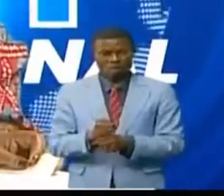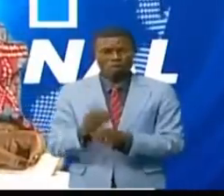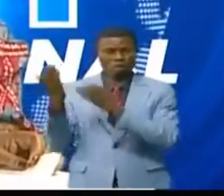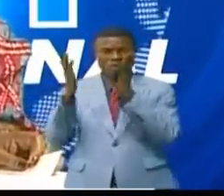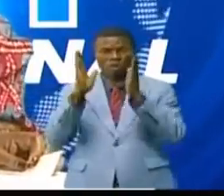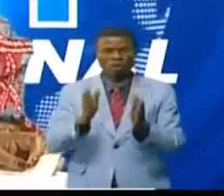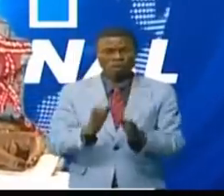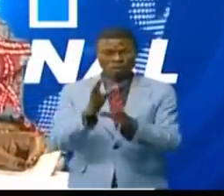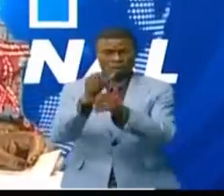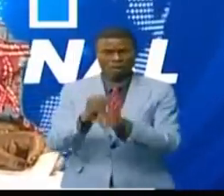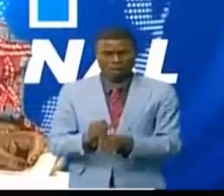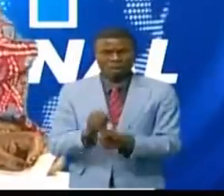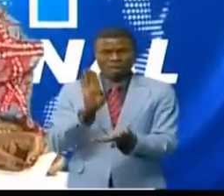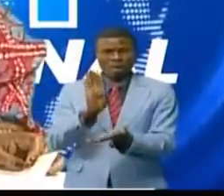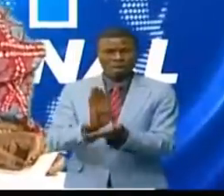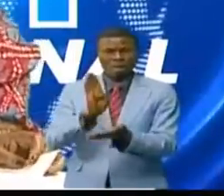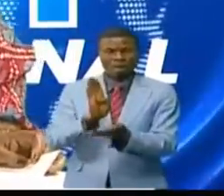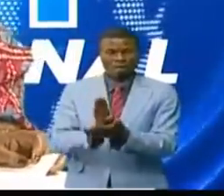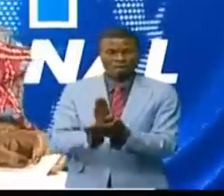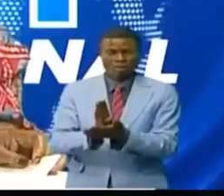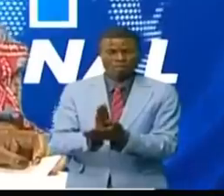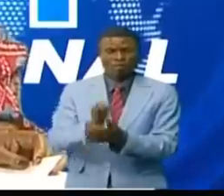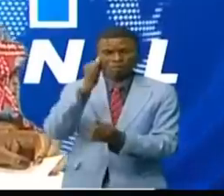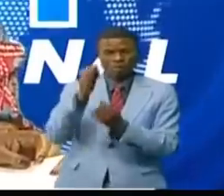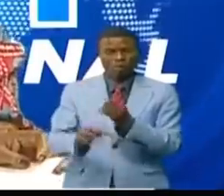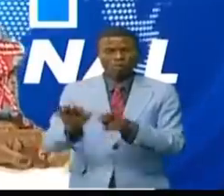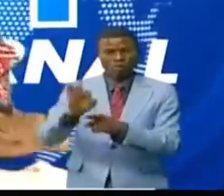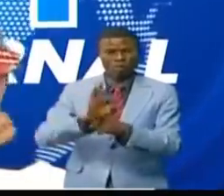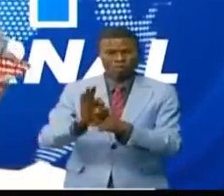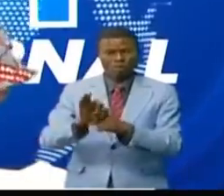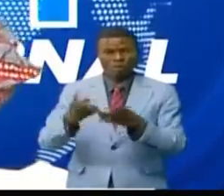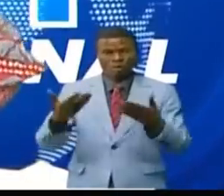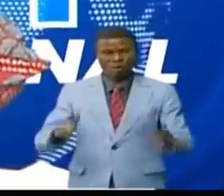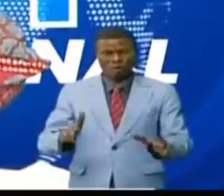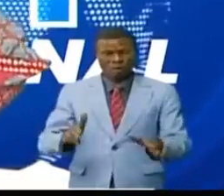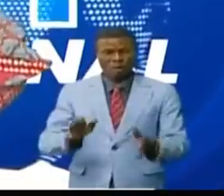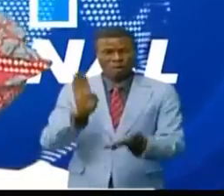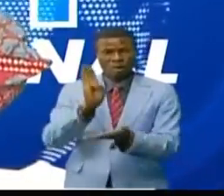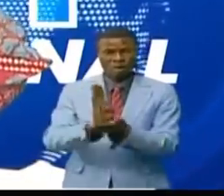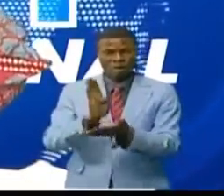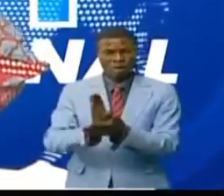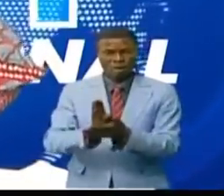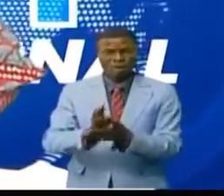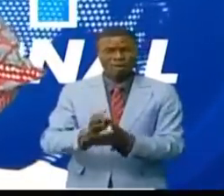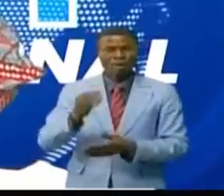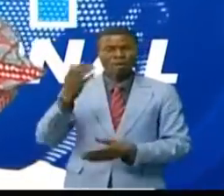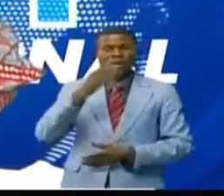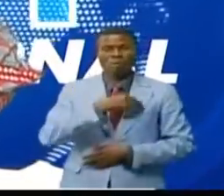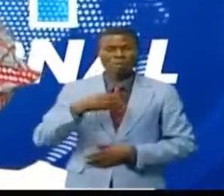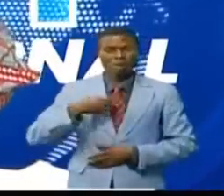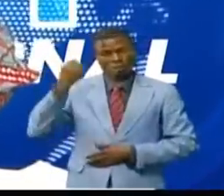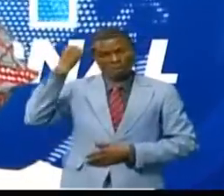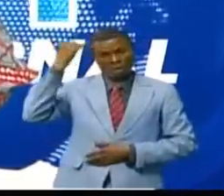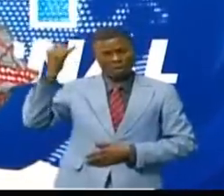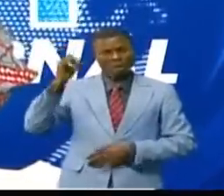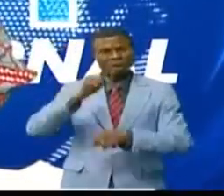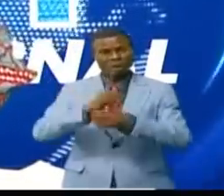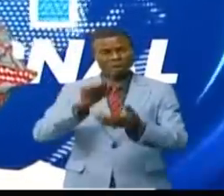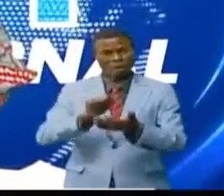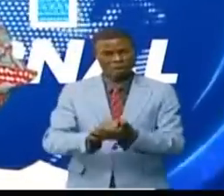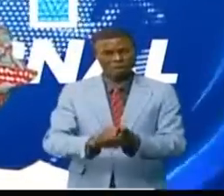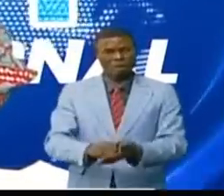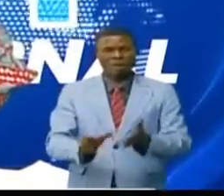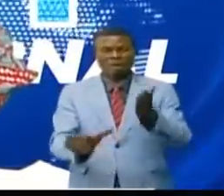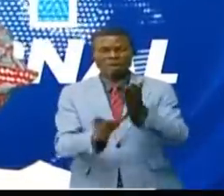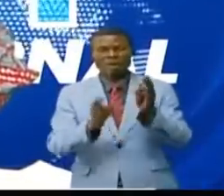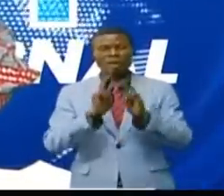agro-business. Elles ont reçu des brevets sanctionnant leur fin de formation, brevets remis par l'initiatrice de cette formation, le rapporteur